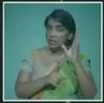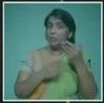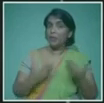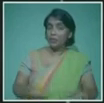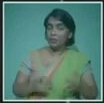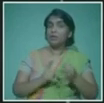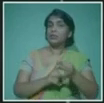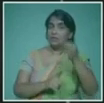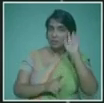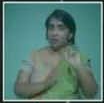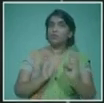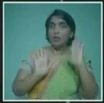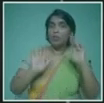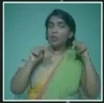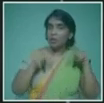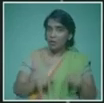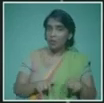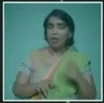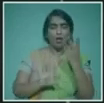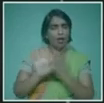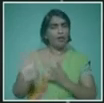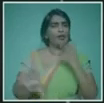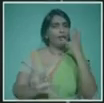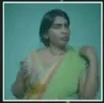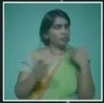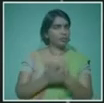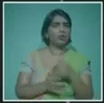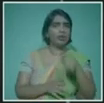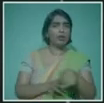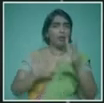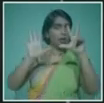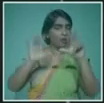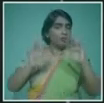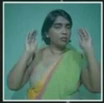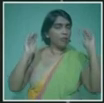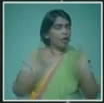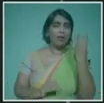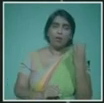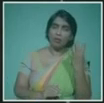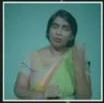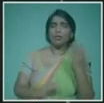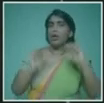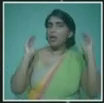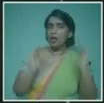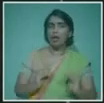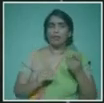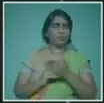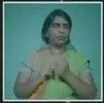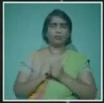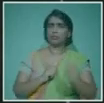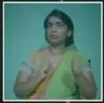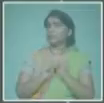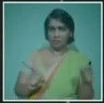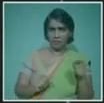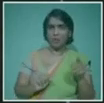වර්තමාන ජනාධිපතිතුමාත් මේ කමිටුවේ හිටියා. අවුරුදු 4ක් ගිහිල්ලා තියෙනවා. මේ 8000 4000 වෙනකන් හරි අඩු කරන්න කිසිම ආකාරයේ